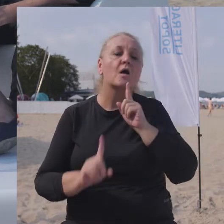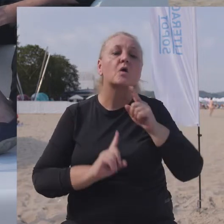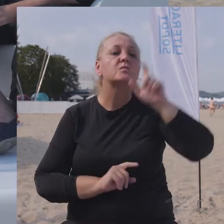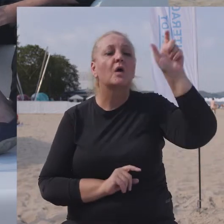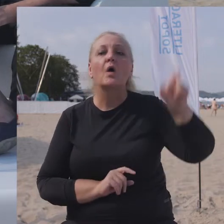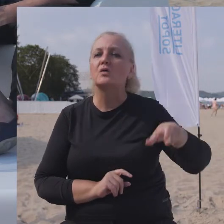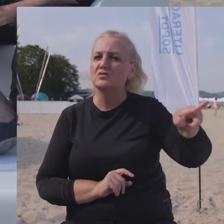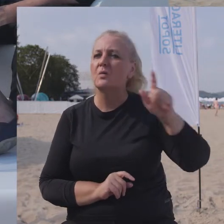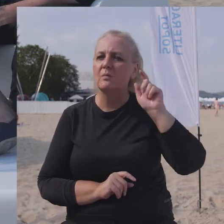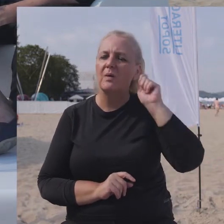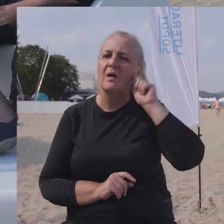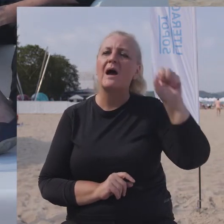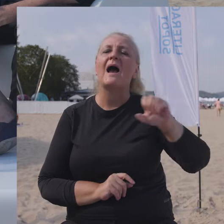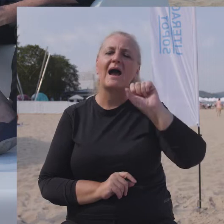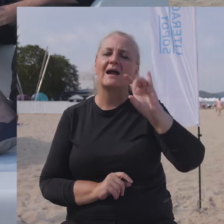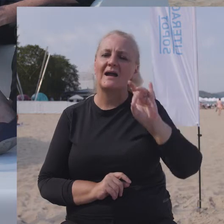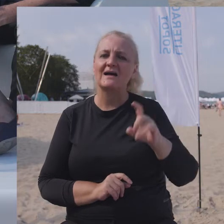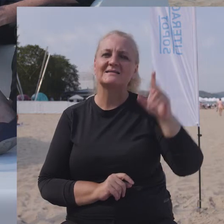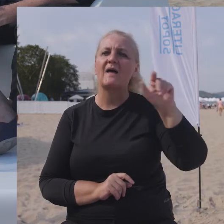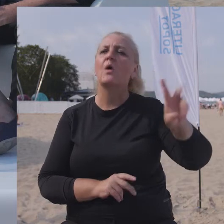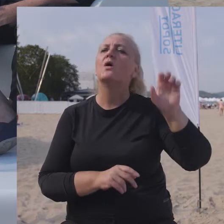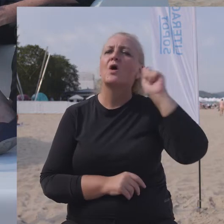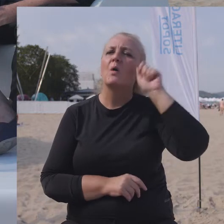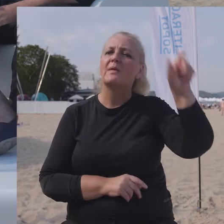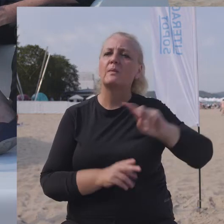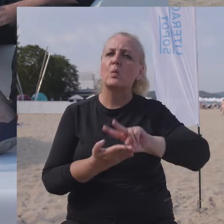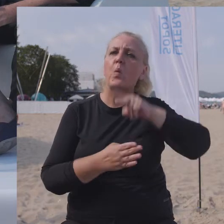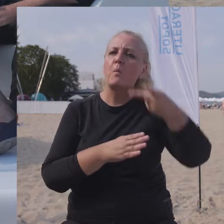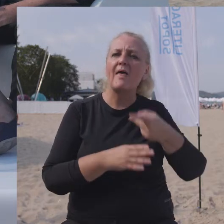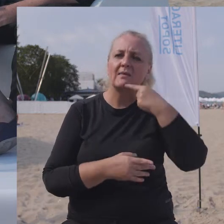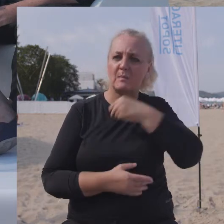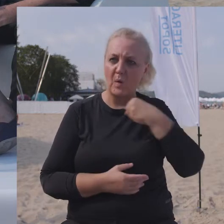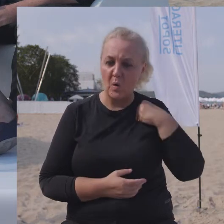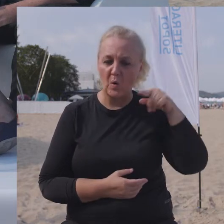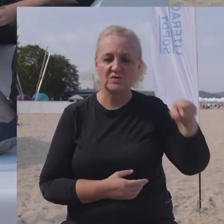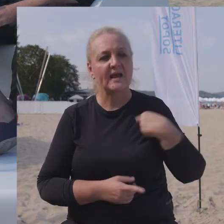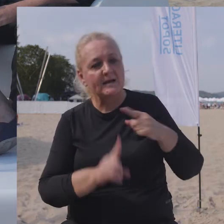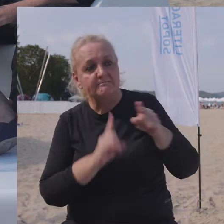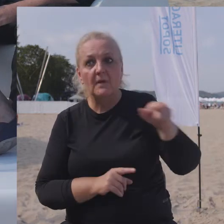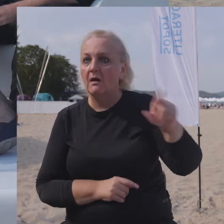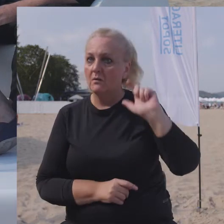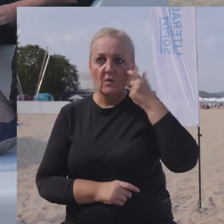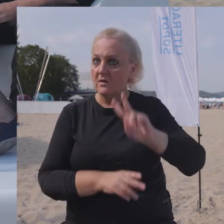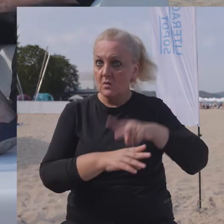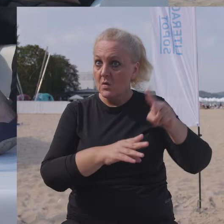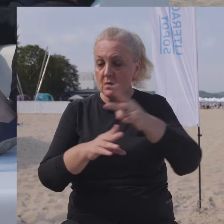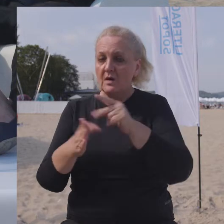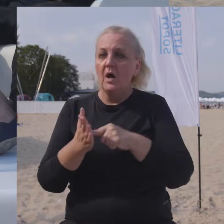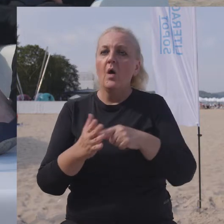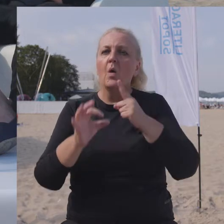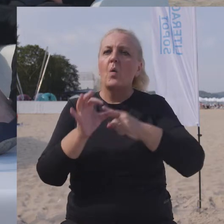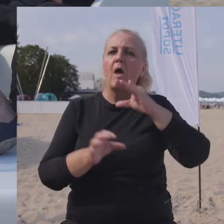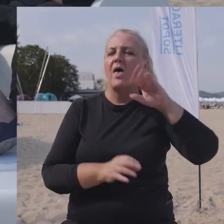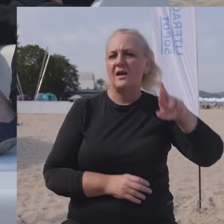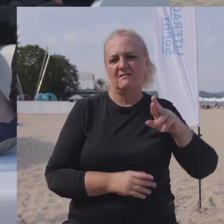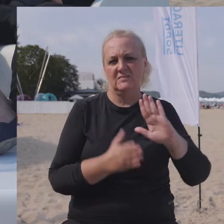tej powieści, Agą Zano, która powoli staje się właściwie no, taką czołową tłumaczką w ogóle queerowej